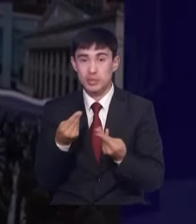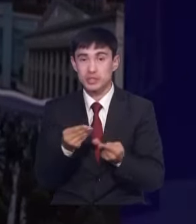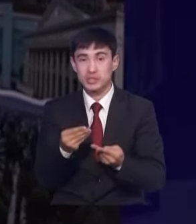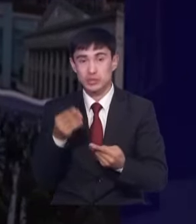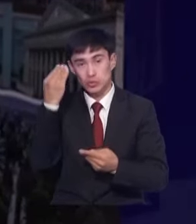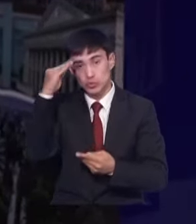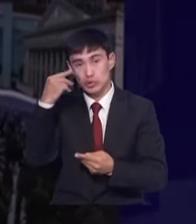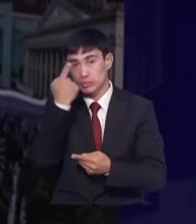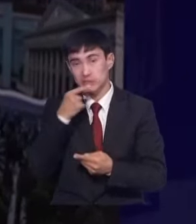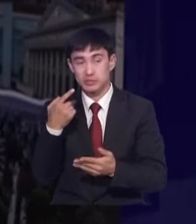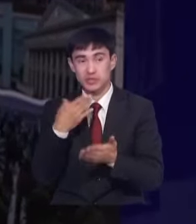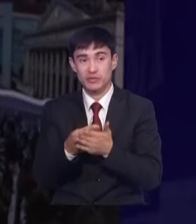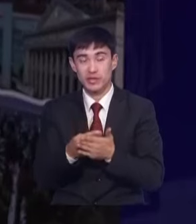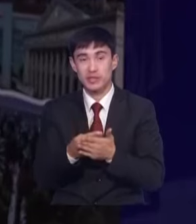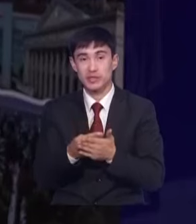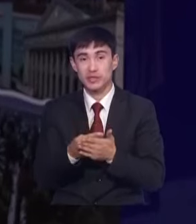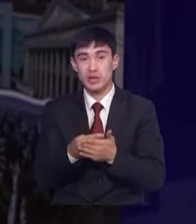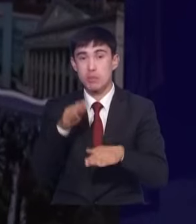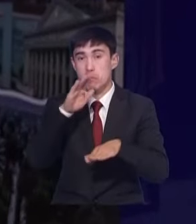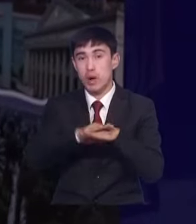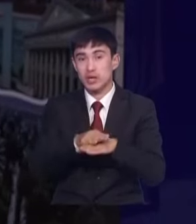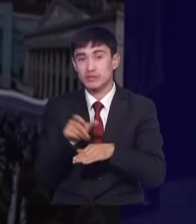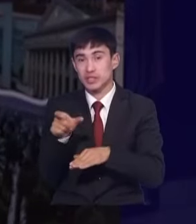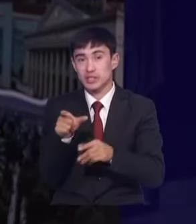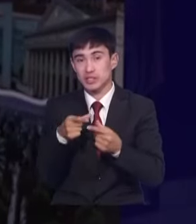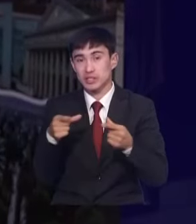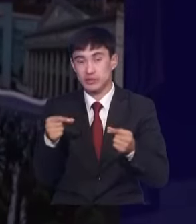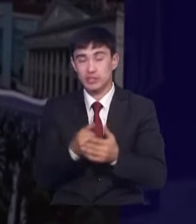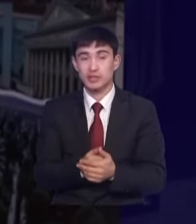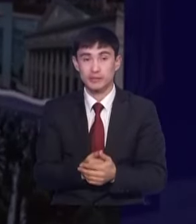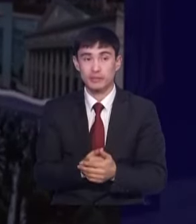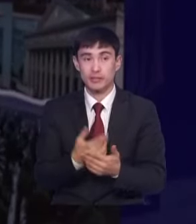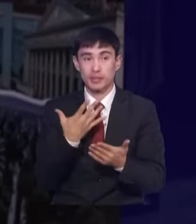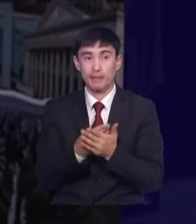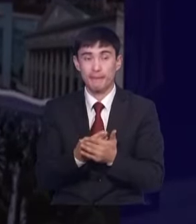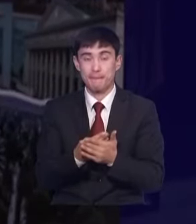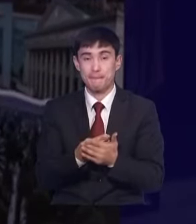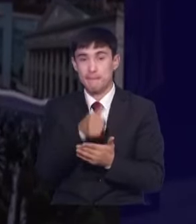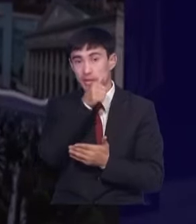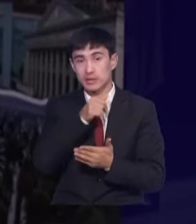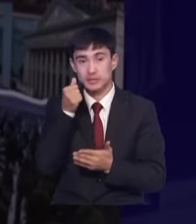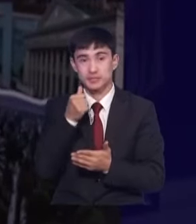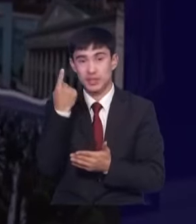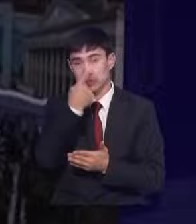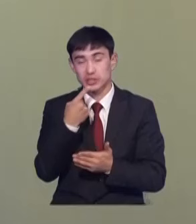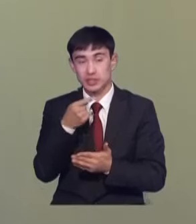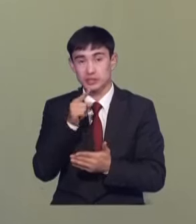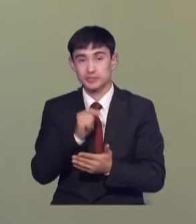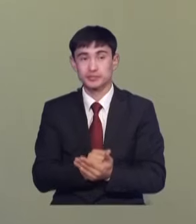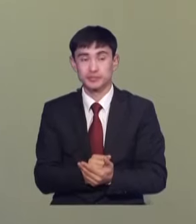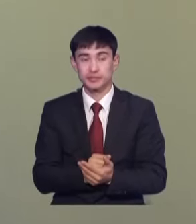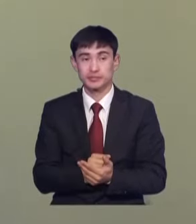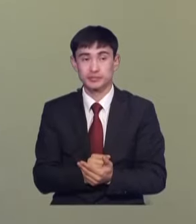сторонним лицам свои банковские реквизиты э свои конфиденциальные данные личные данные